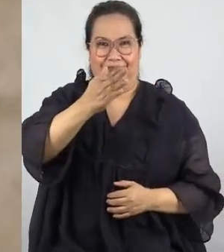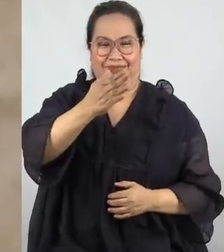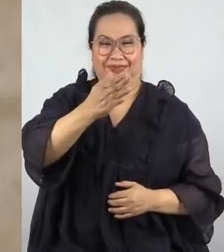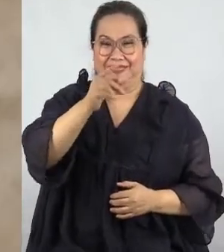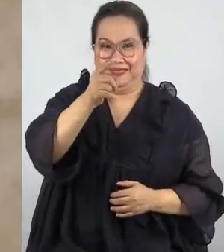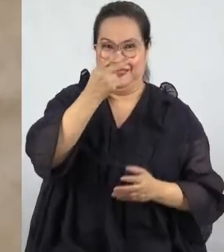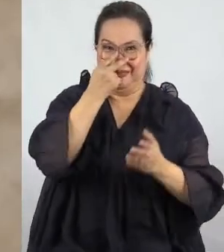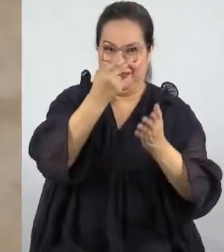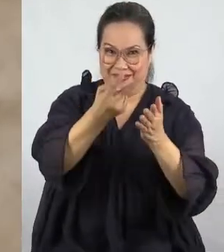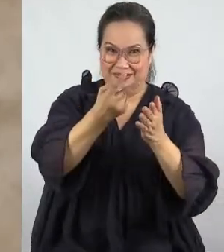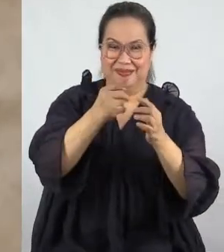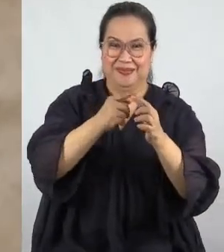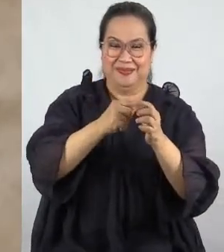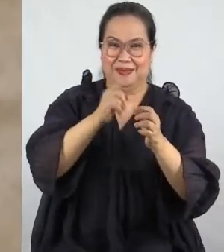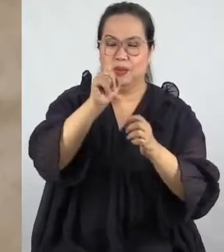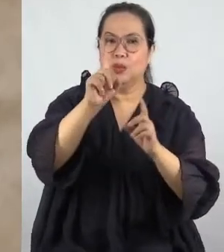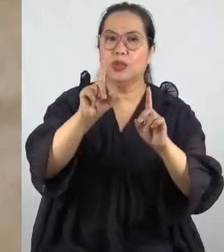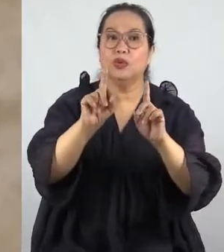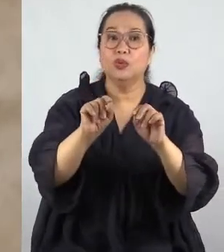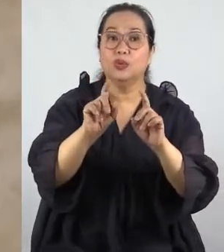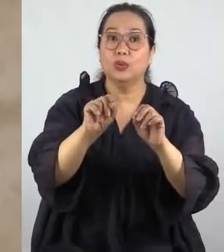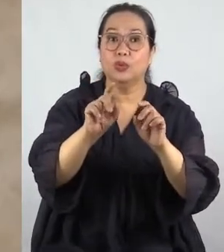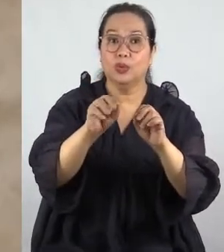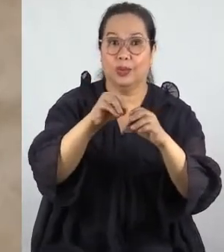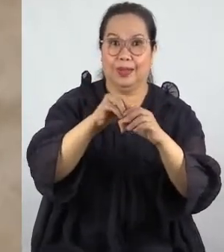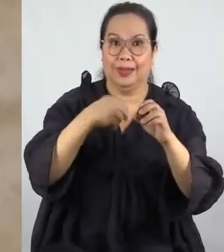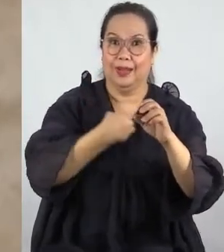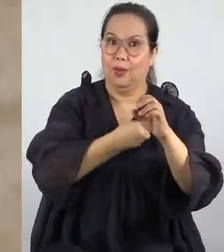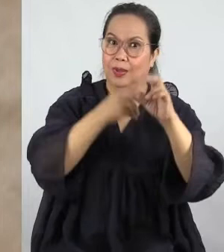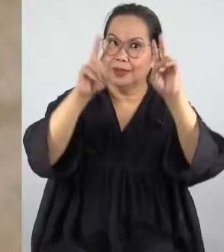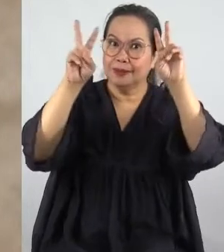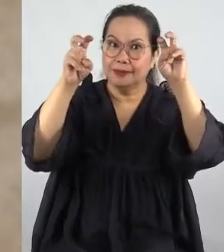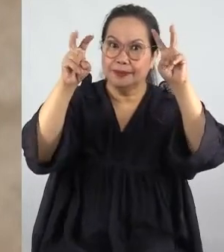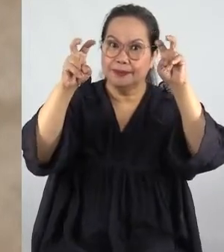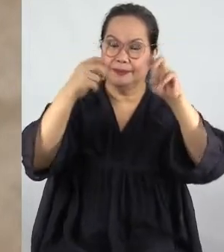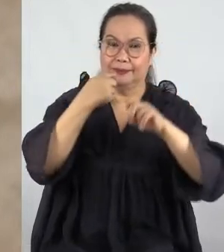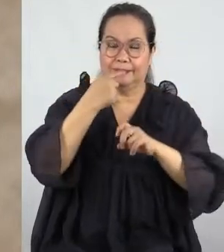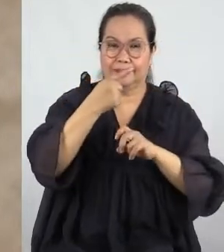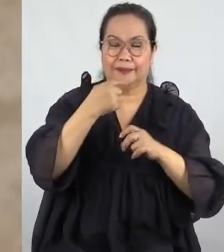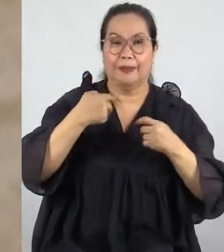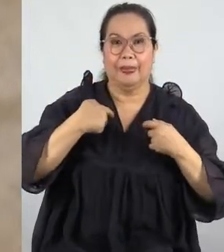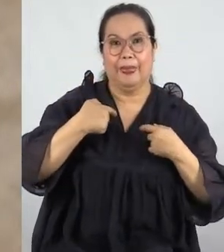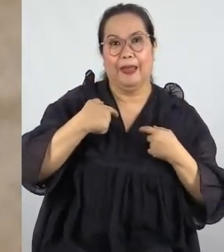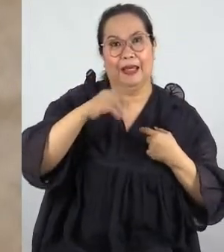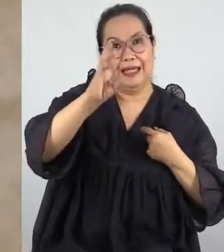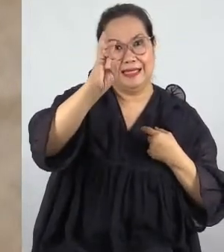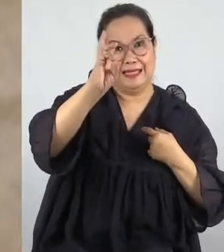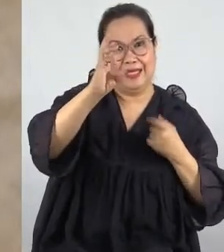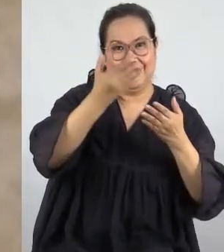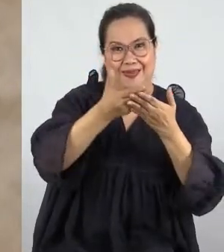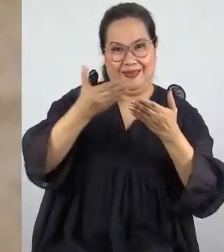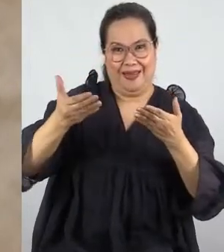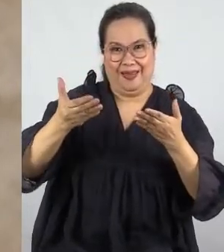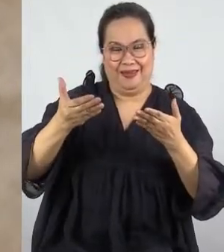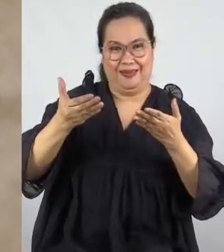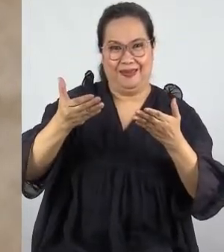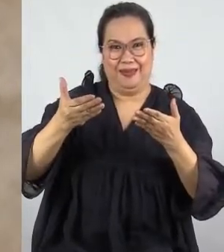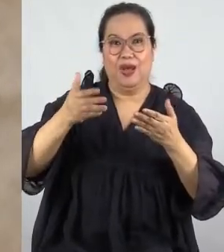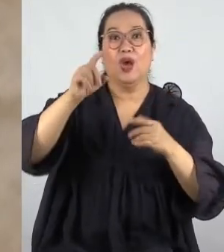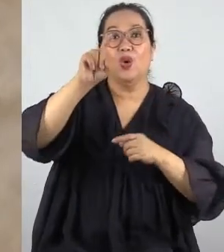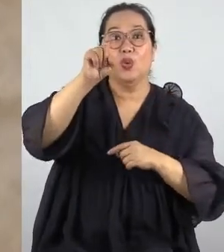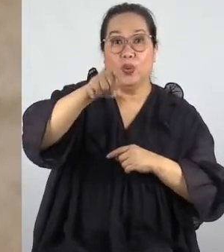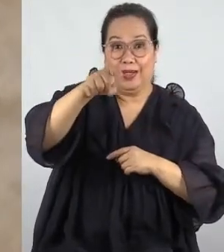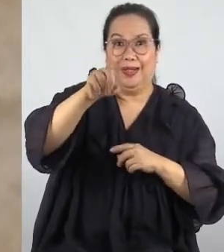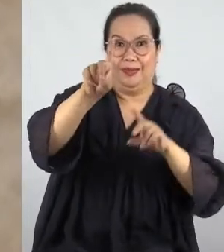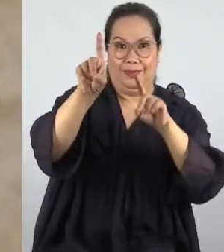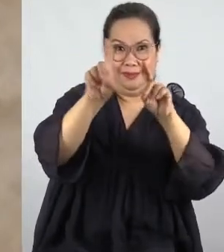Tignan po natin yung una natin dapat gawin ayon dito sa tekstong ito. Meron pong 6 na bagay na dapat